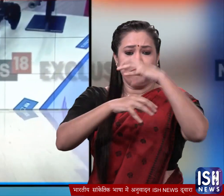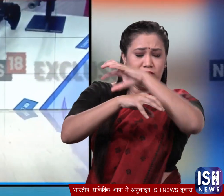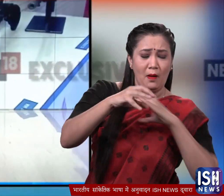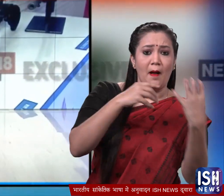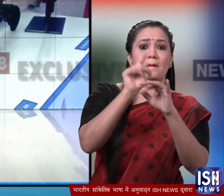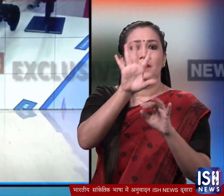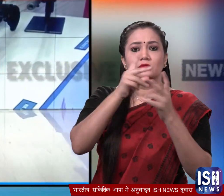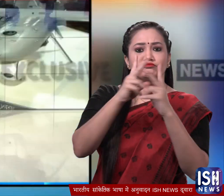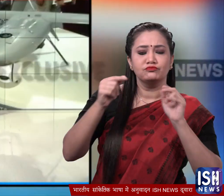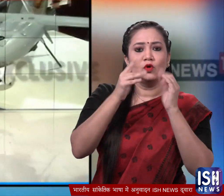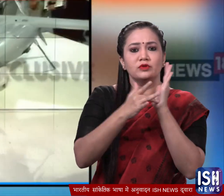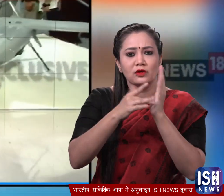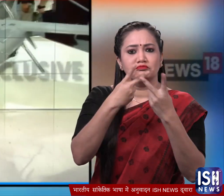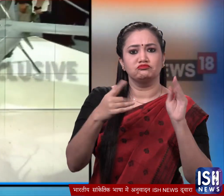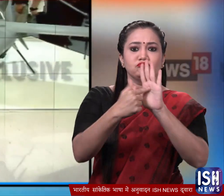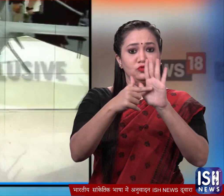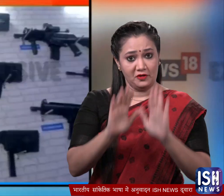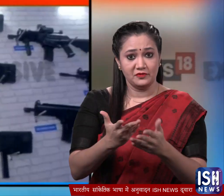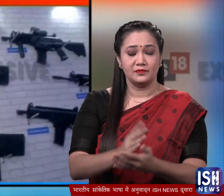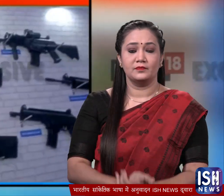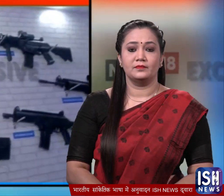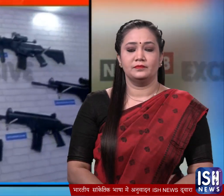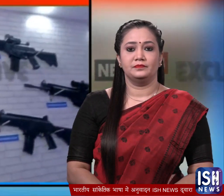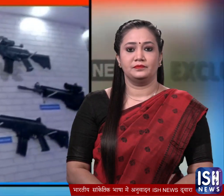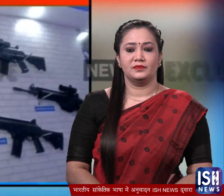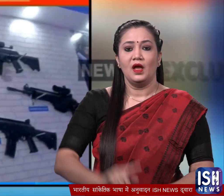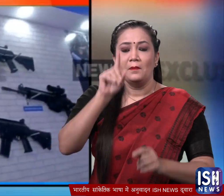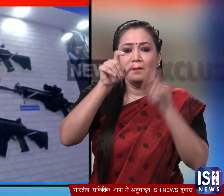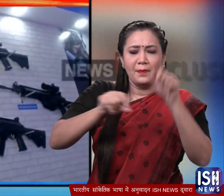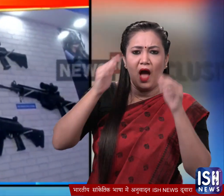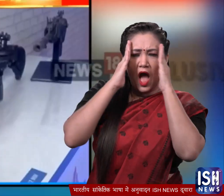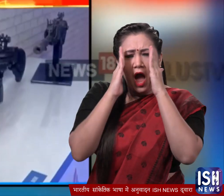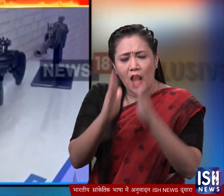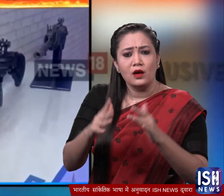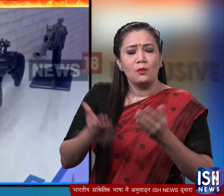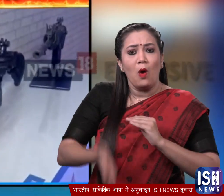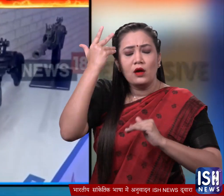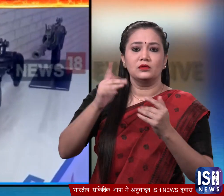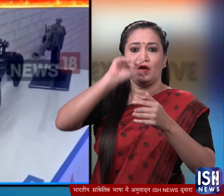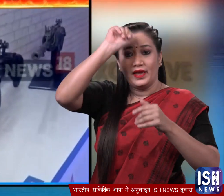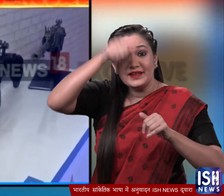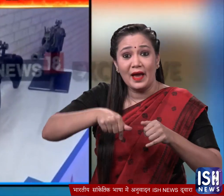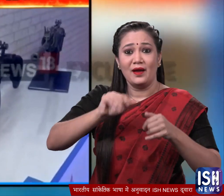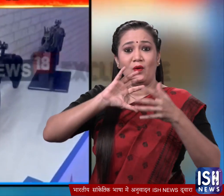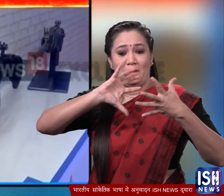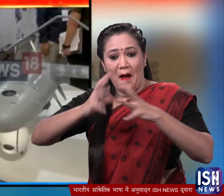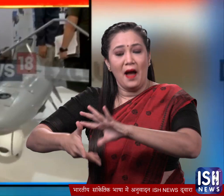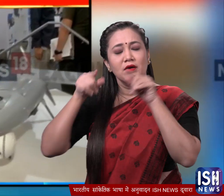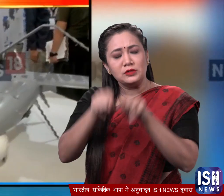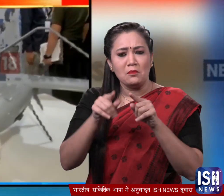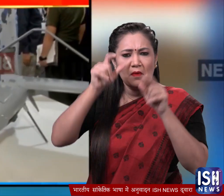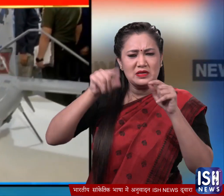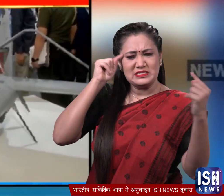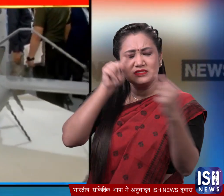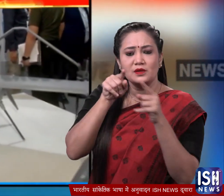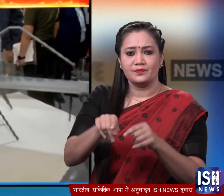देशों ने अपनी तकनीक का प्रदर्शन किया। लेकिन लोगों का सबसे ज्यादा ध्यान भारत में बने इन हथियारों ने अपनी ओर खींचा। इस एक्सपो